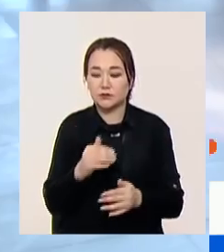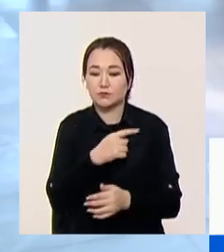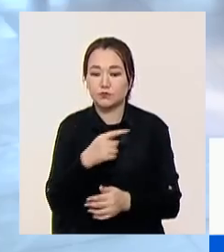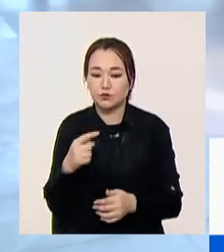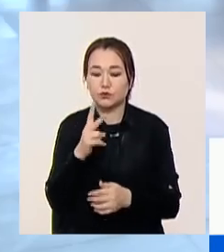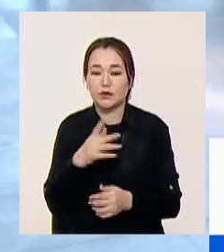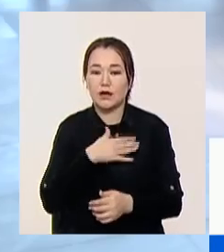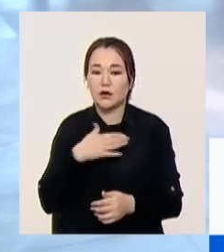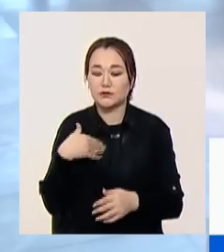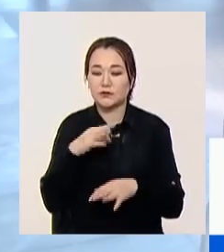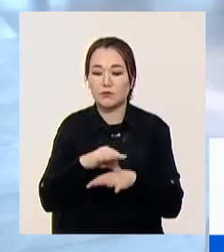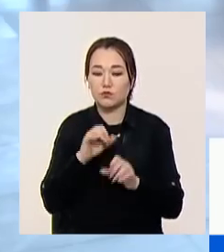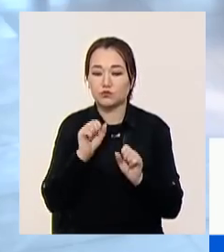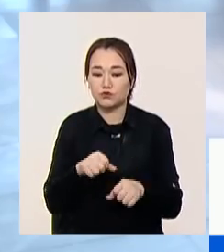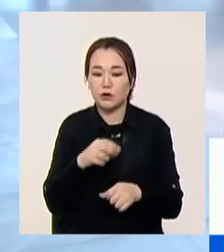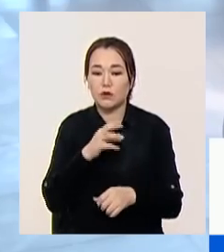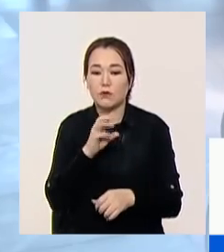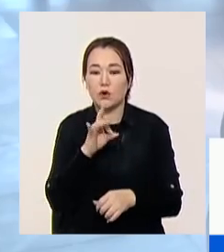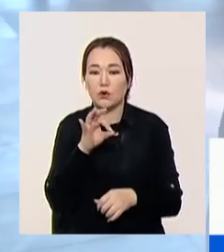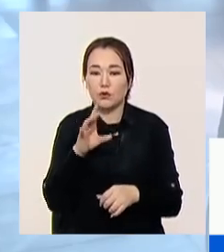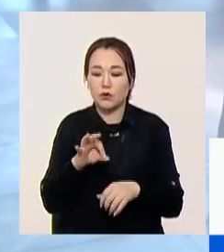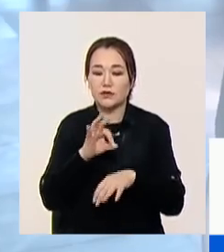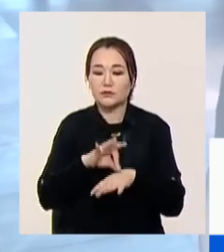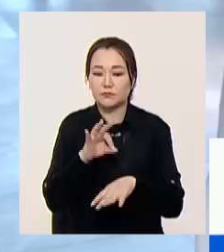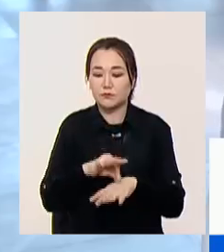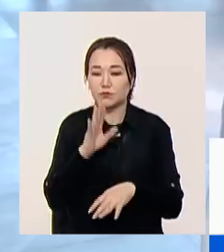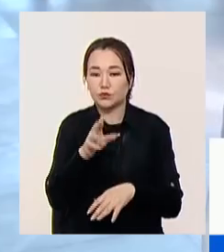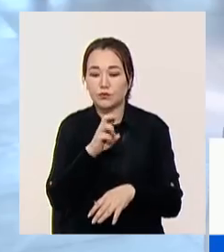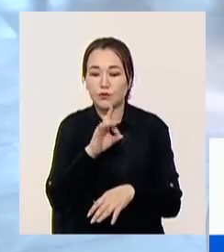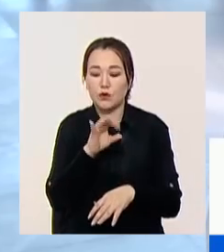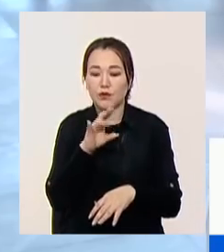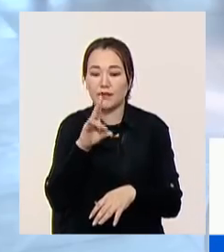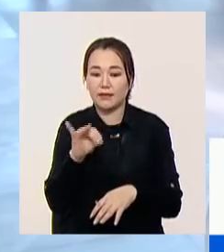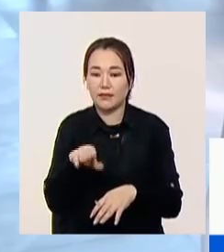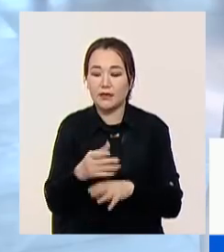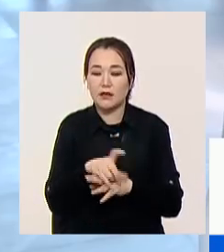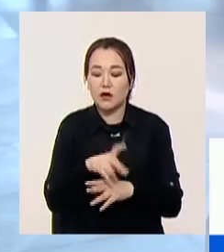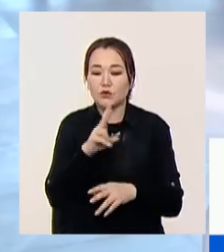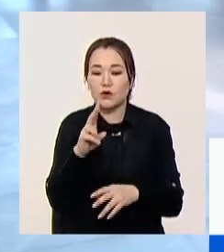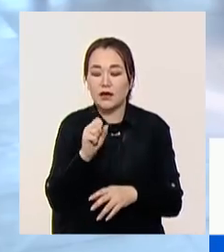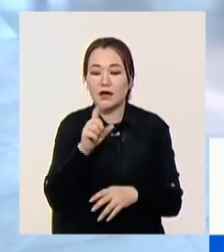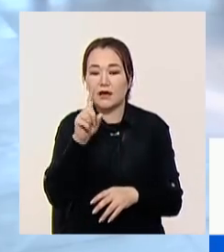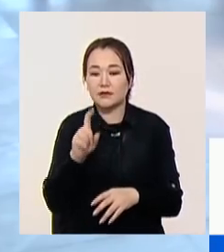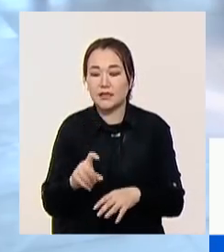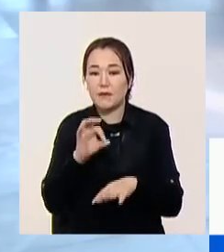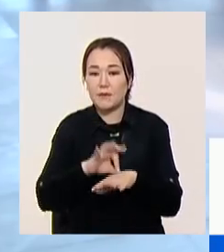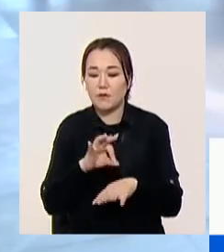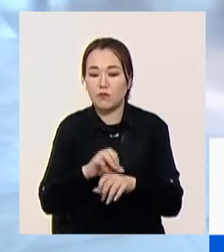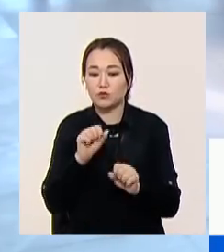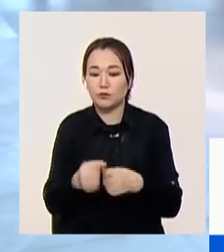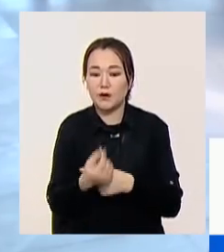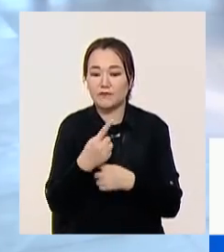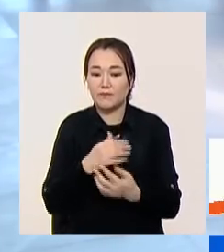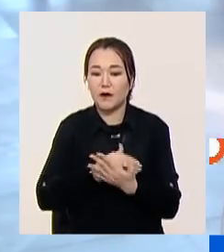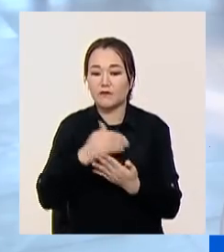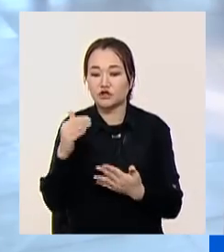страдающих легочными заболеваниями, может произойти бронхоспазм, то есть сужение бронхов. У людей, страдающих остеопорозом, может возникнуть